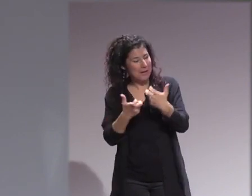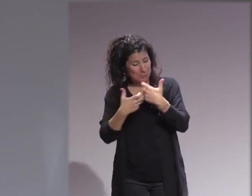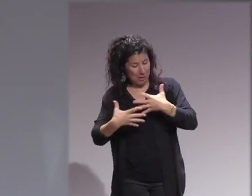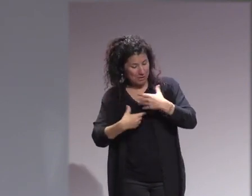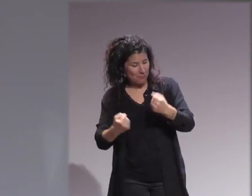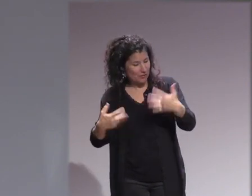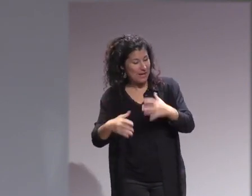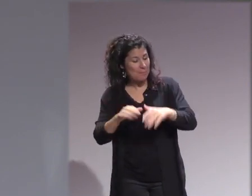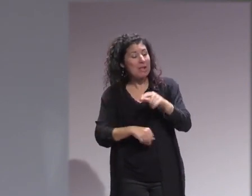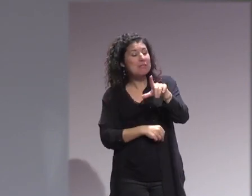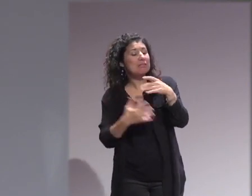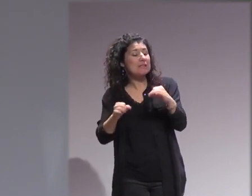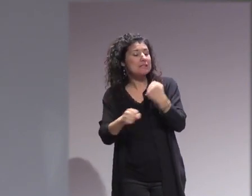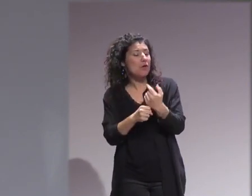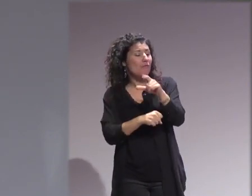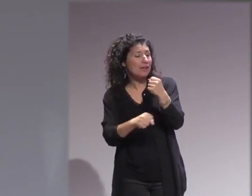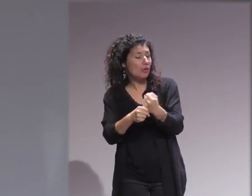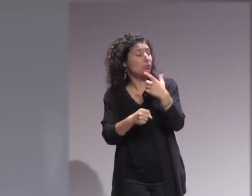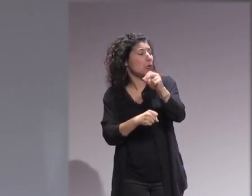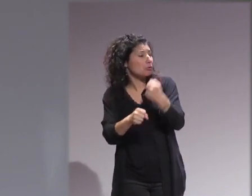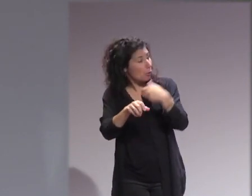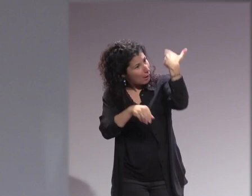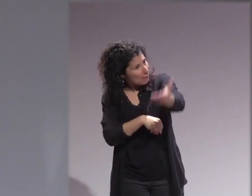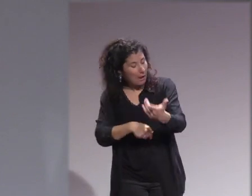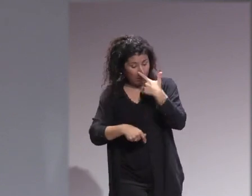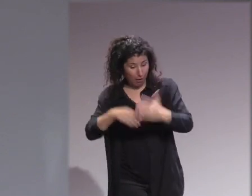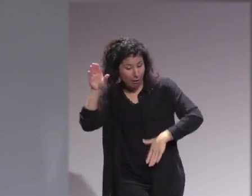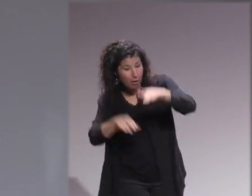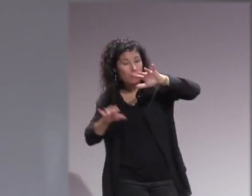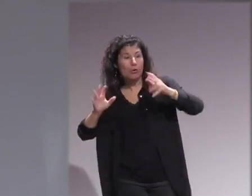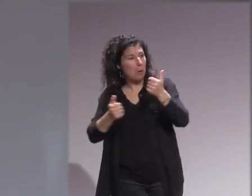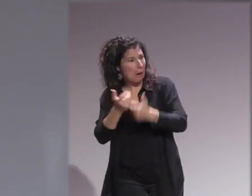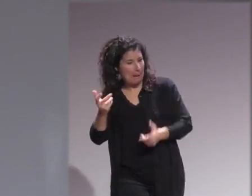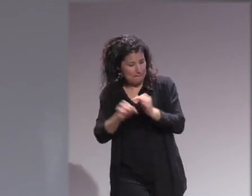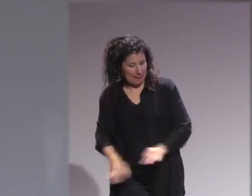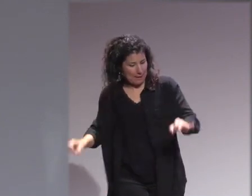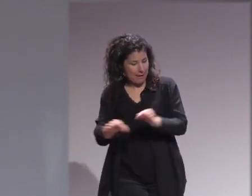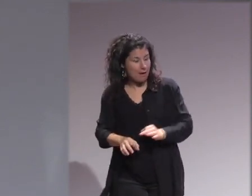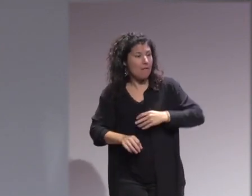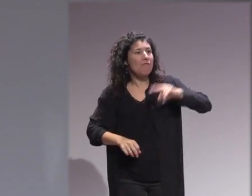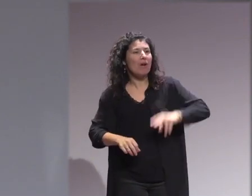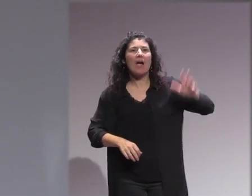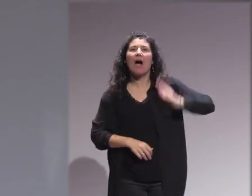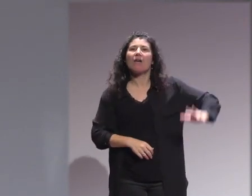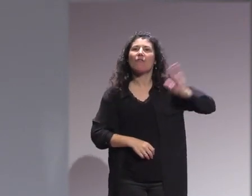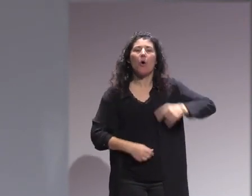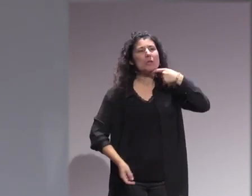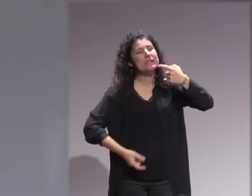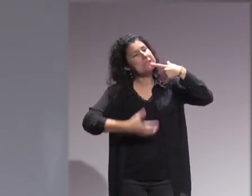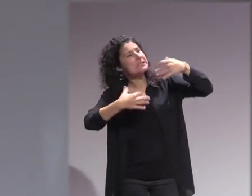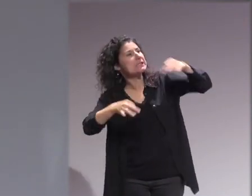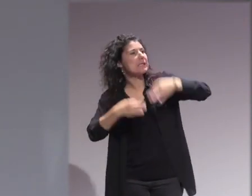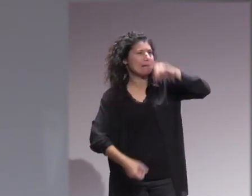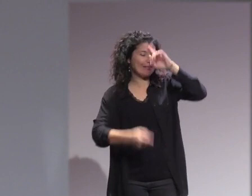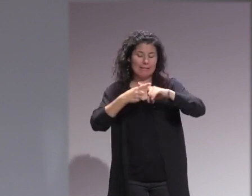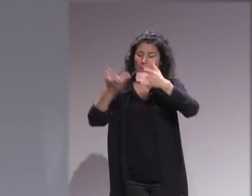35 ans, 40 ans après. Donc, puisque le discours qui a longtemps aussi entouré l'adoption, c'était un discours autour des notions de sauvetage,